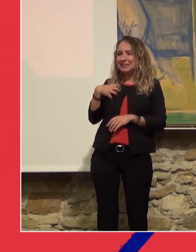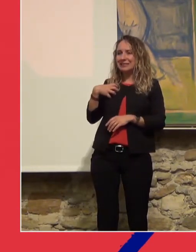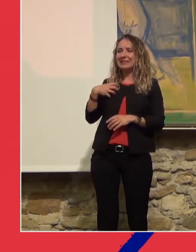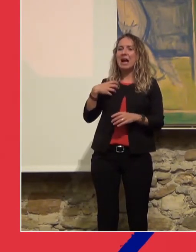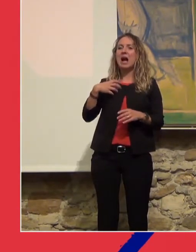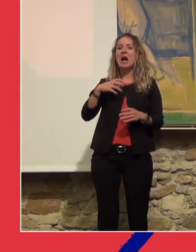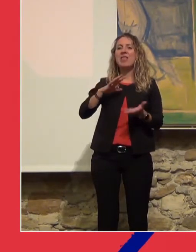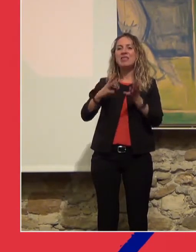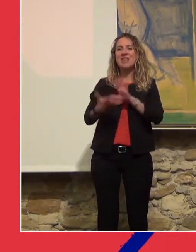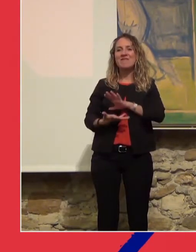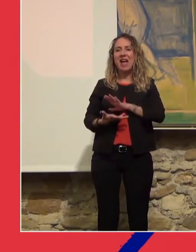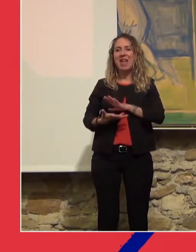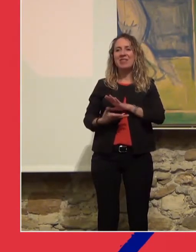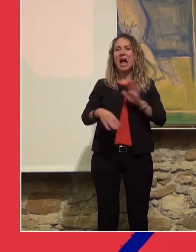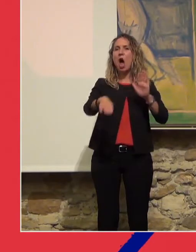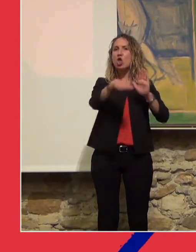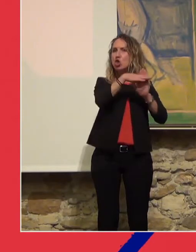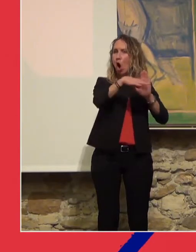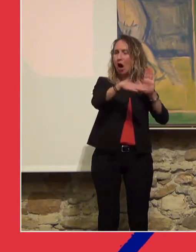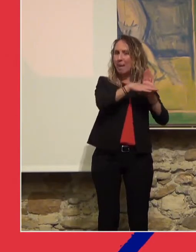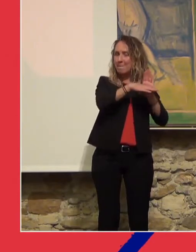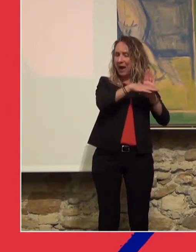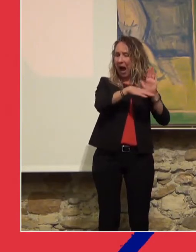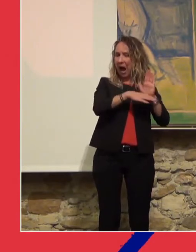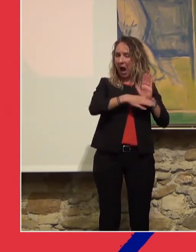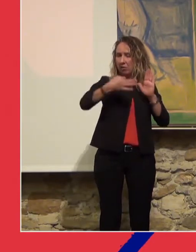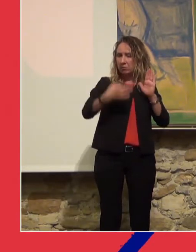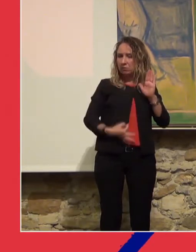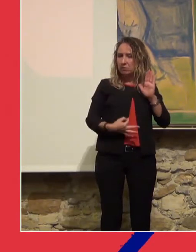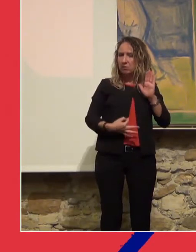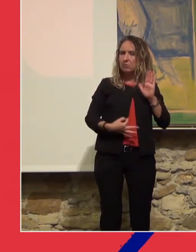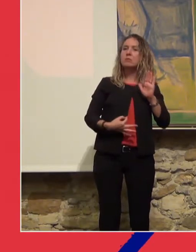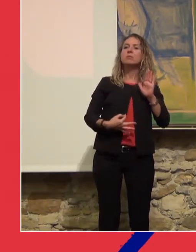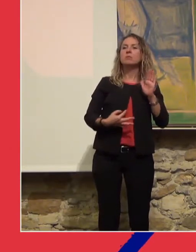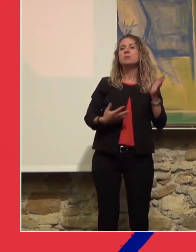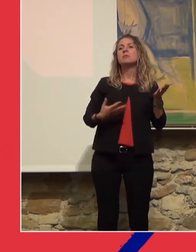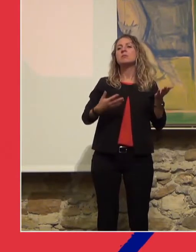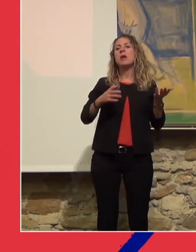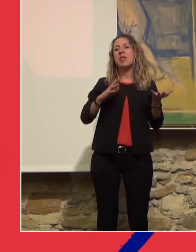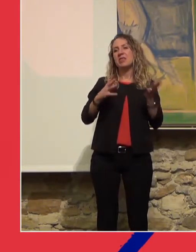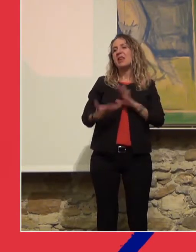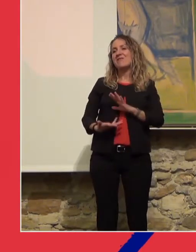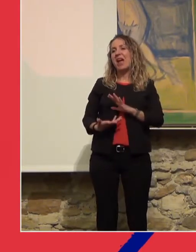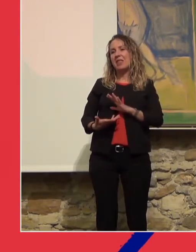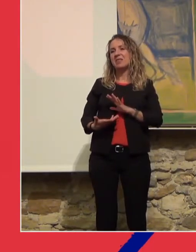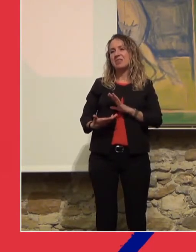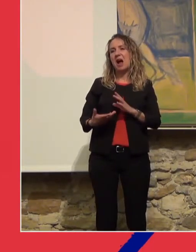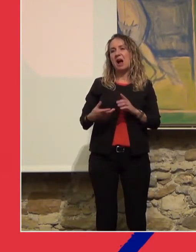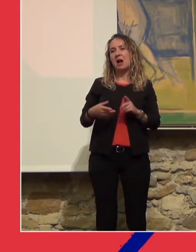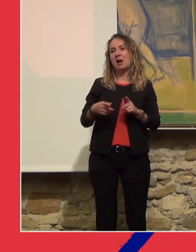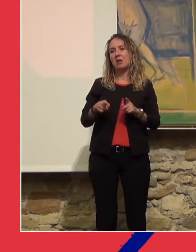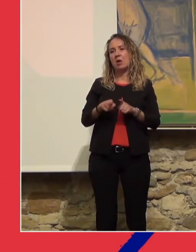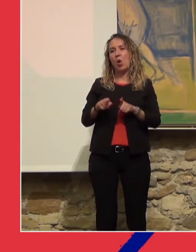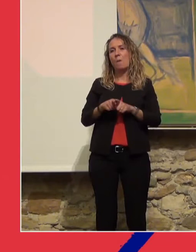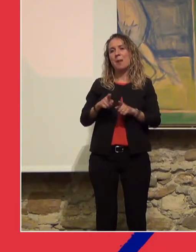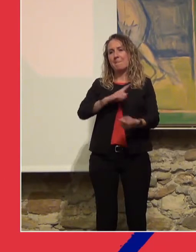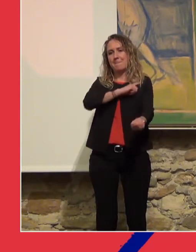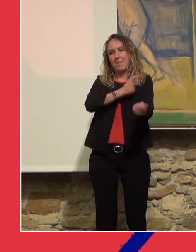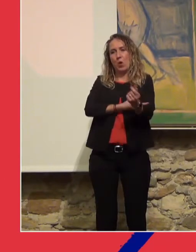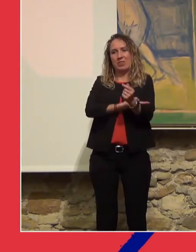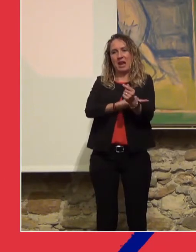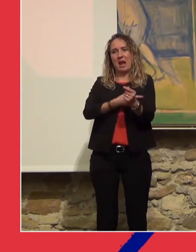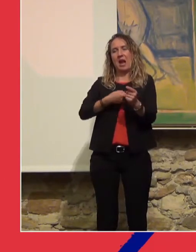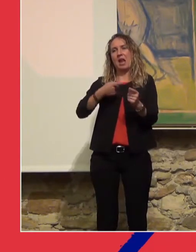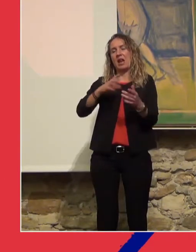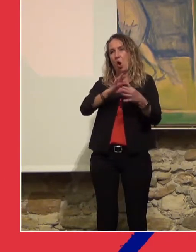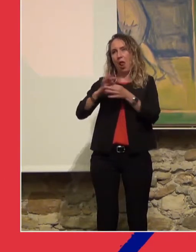in ambito sociale e in ambito politico, come tutti noi ben sappiamo. Ma nel rapporto fra scienza e